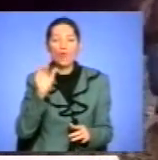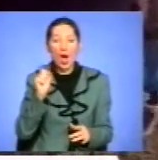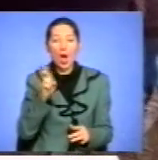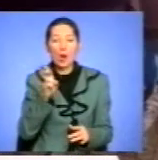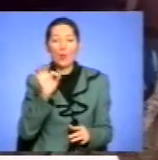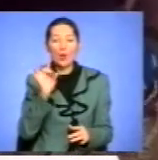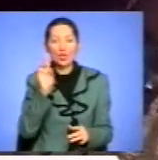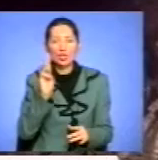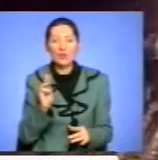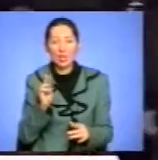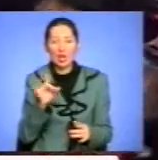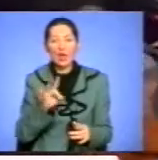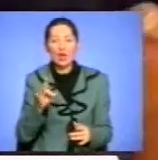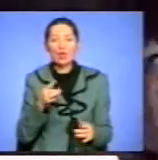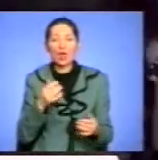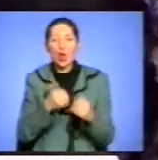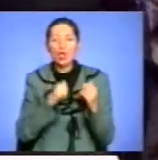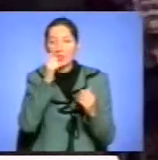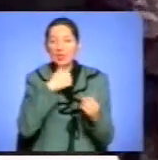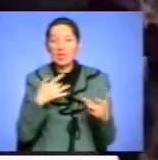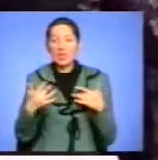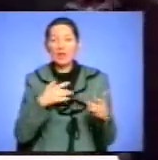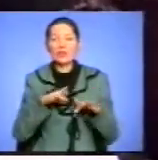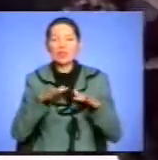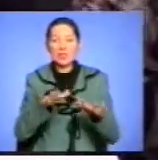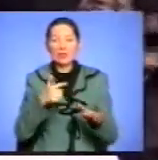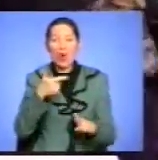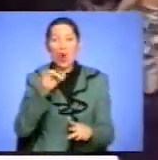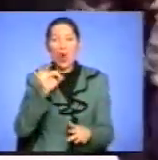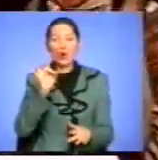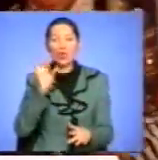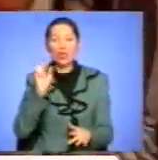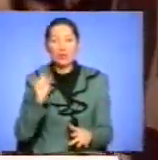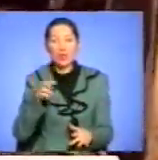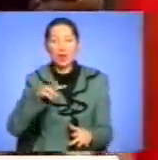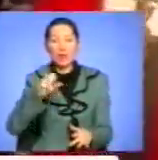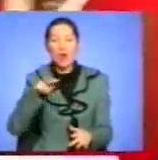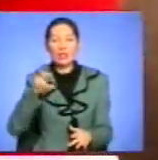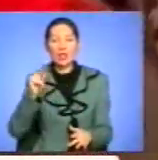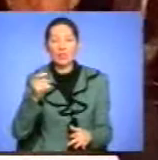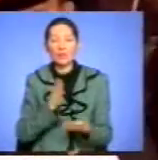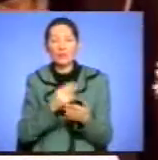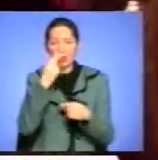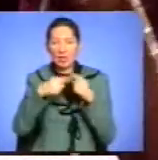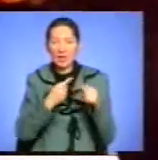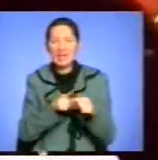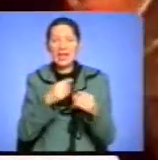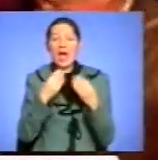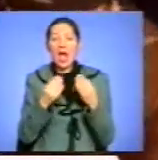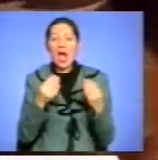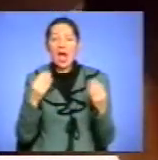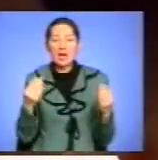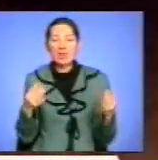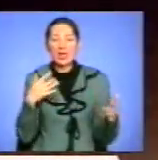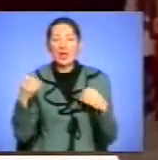щорічне фестивально-театралізоване дійство «Горошівська маланка», яке уже стало традиційним. Це карнавал в українських традиціях з